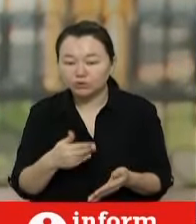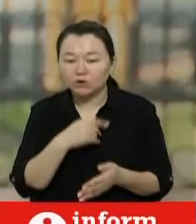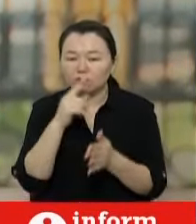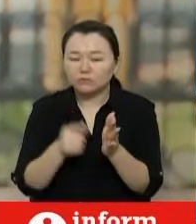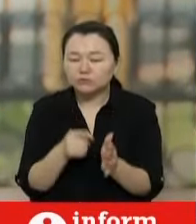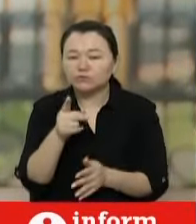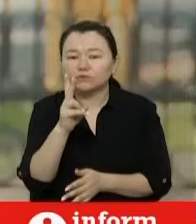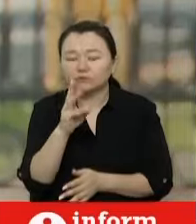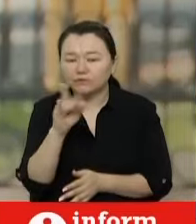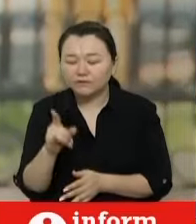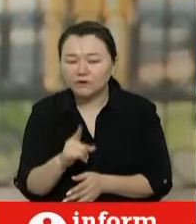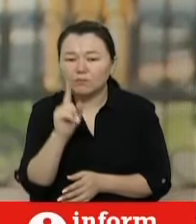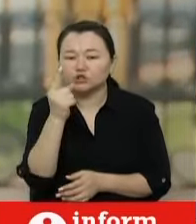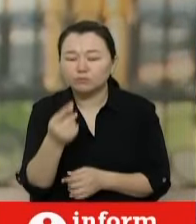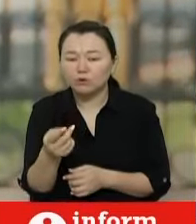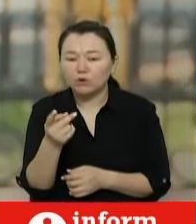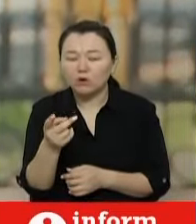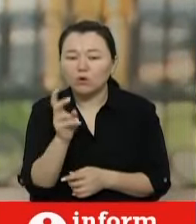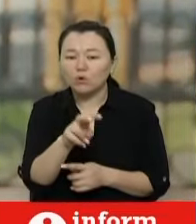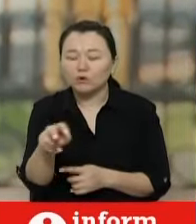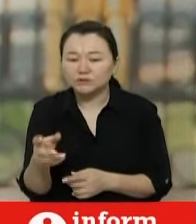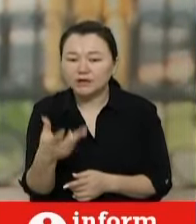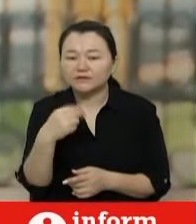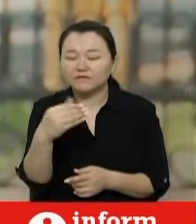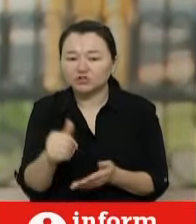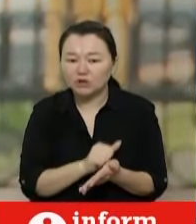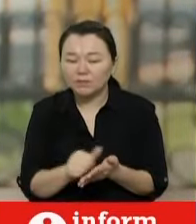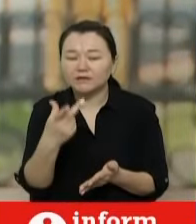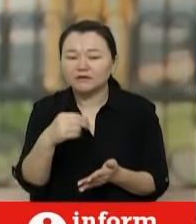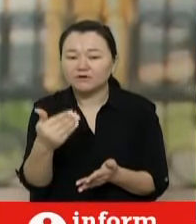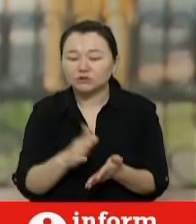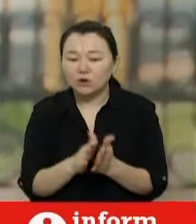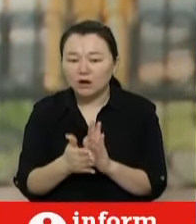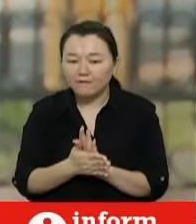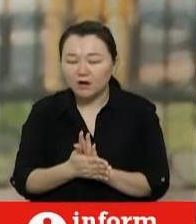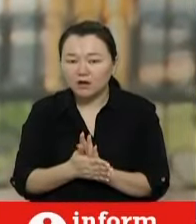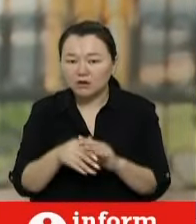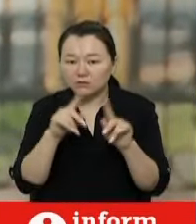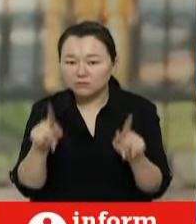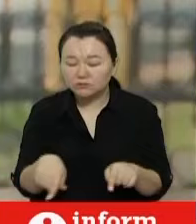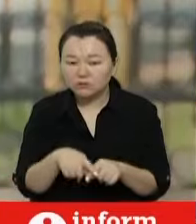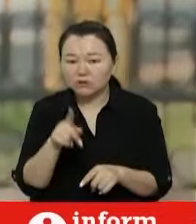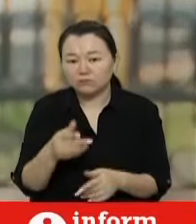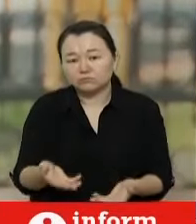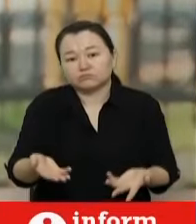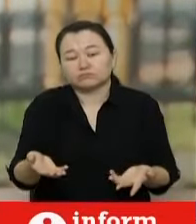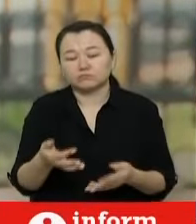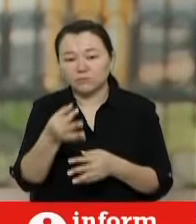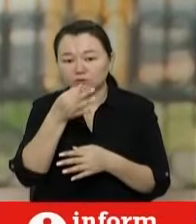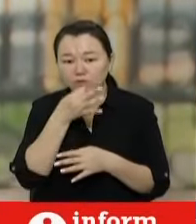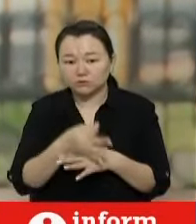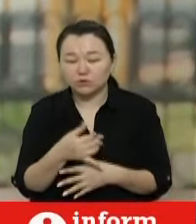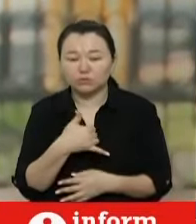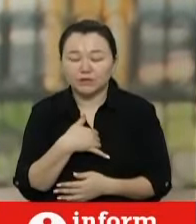вы такие вообще, почему вы ходите, где ваши документы, где ваши договора, они пожали плечами, сказали, что у